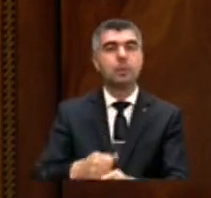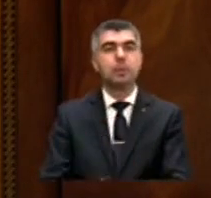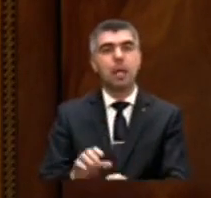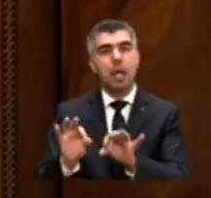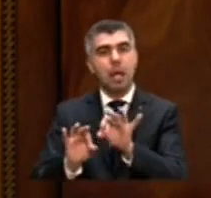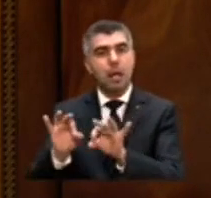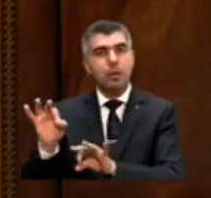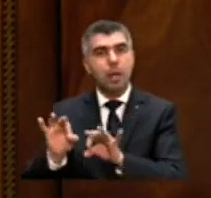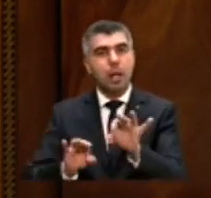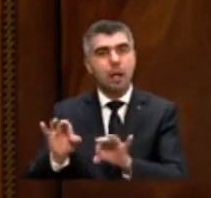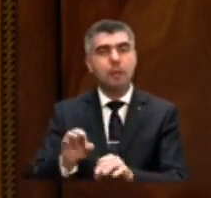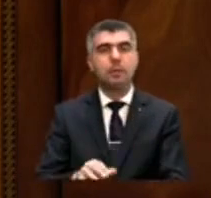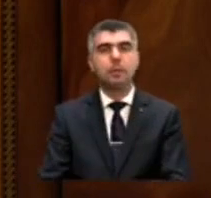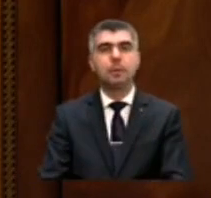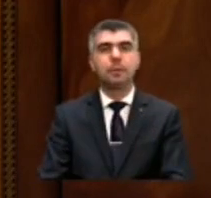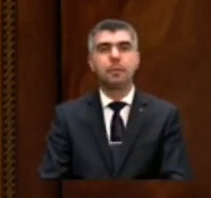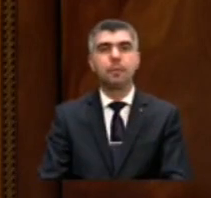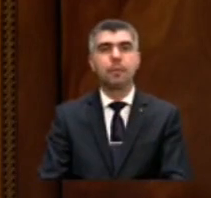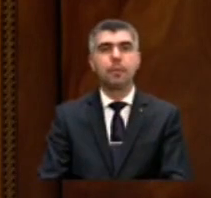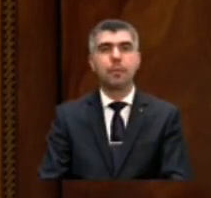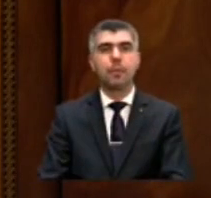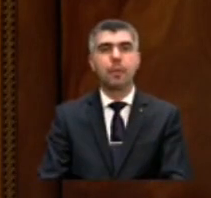تحسن ولوج